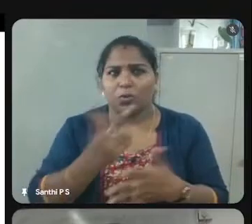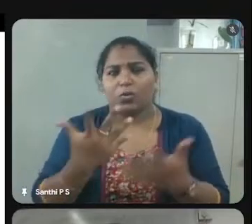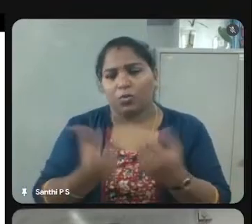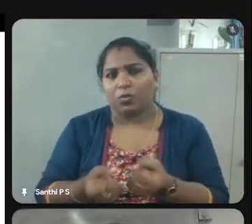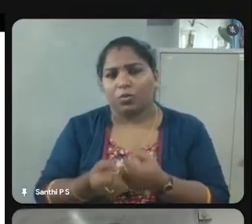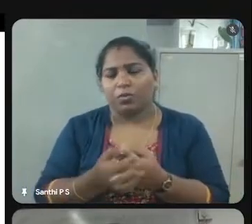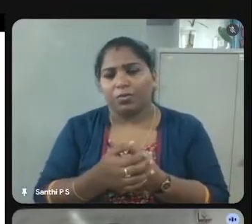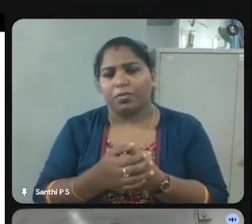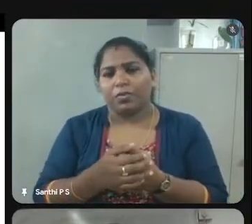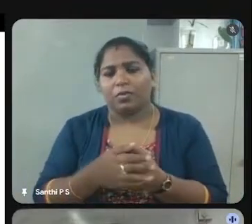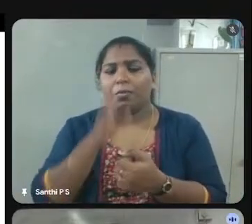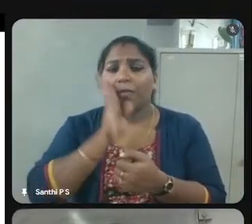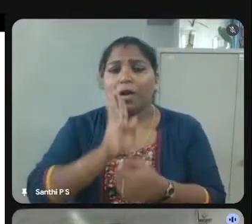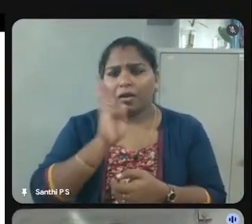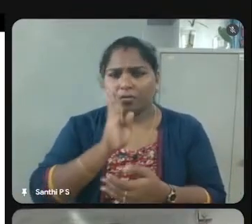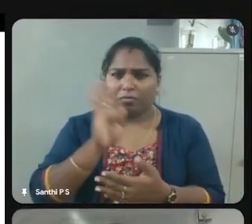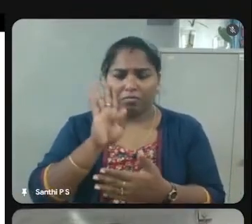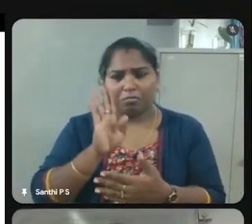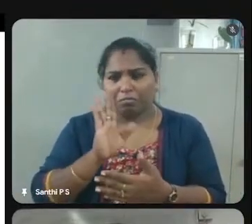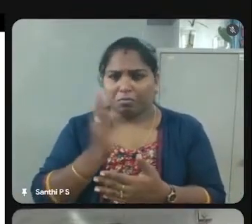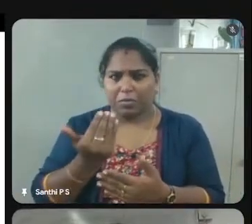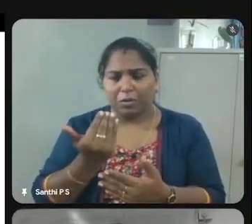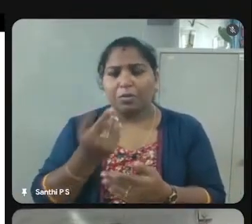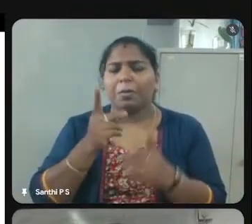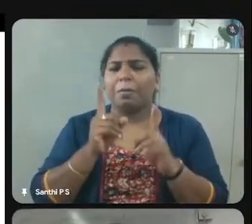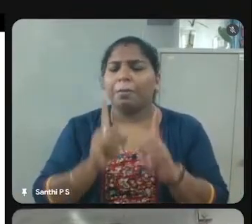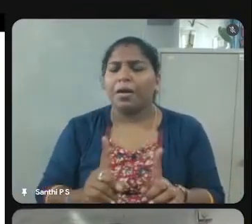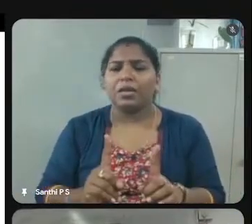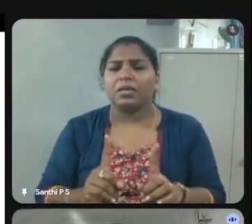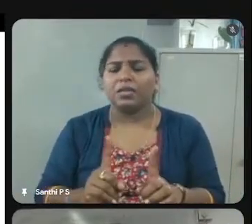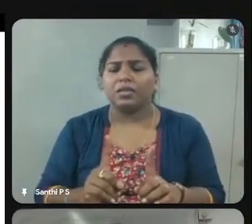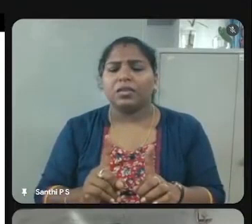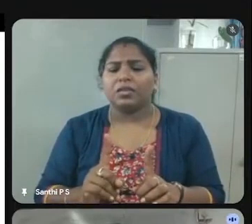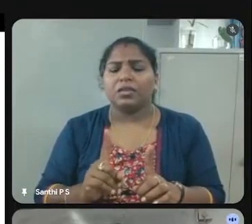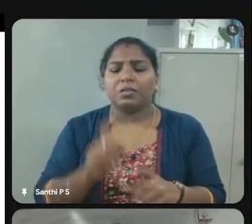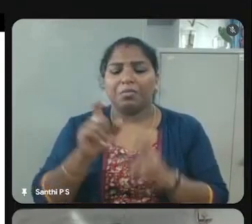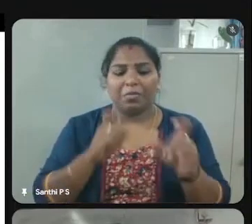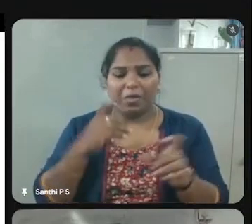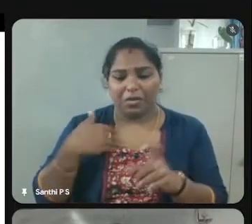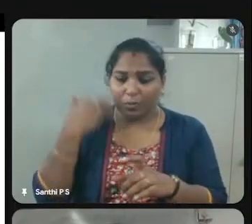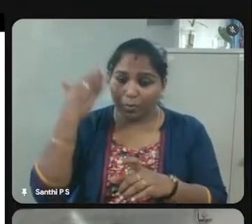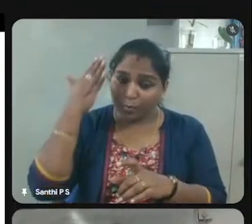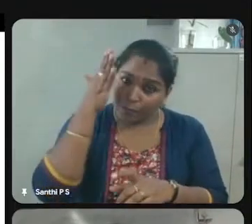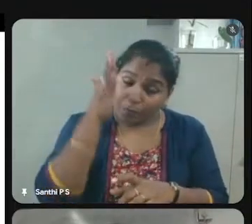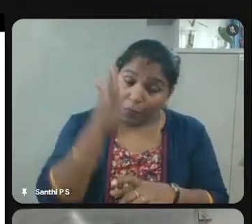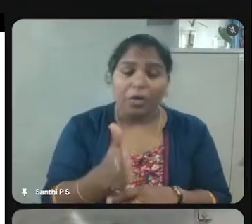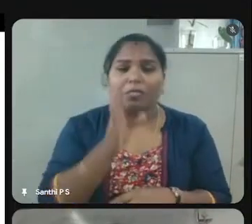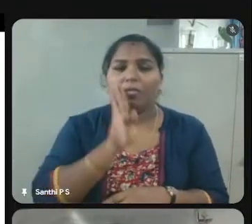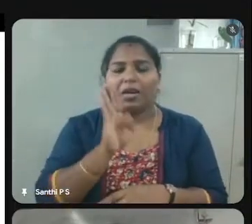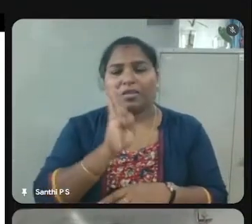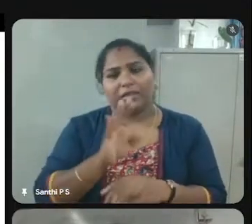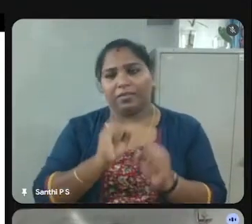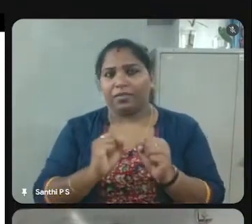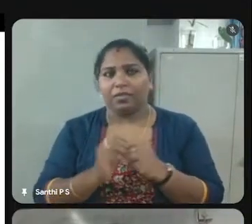നന്നായിട്ട് പാട്ട് പാടും. പക്ഷെ ആൾക്കാരുടെ മുമ്പിൽ കയറി പാടാൻ ഭയങ്കര പേടിയാ. അത് ഓക്കെ. ആളുടെ കഴിവ്